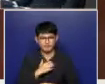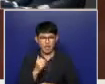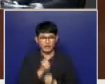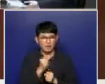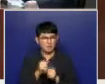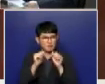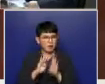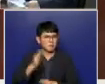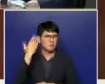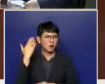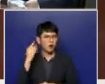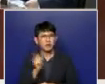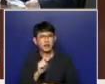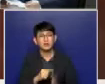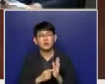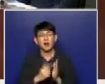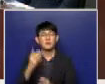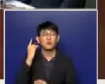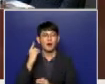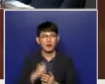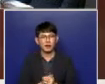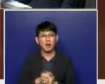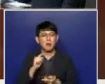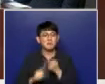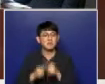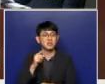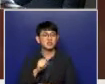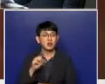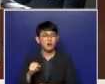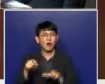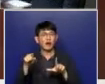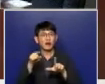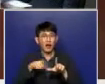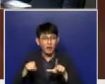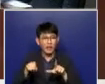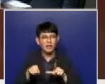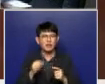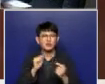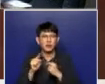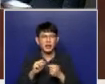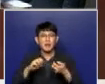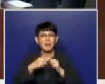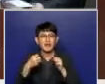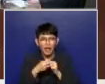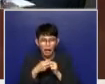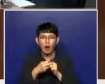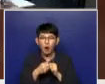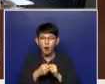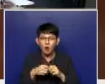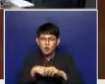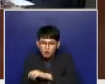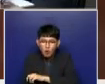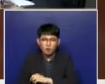คนเป็นผู้ว่าเมีโอกาสเข้าคุกง่ายเกษครบวาระไปแล้วก็ไม่ใช่ว่ากลับบ้านจะมีความ